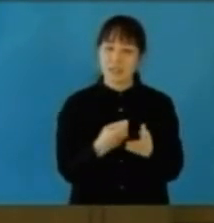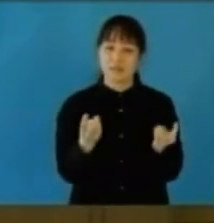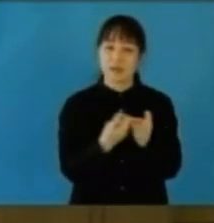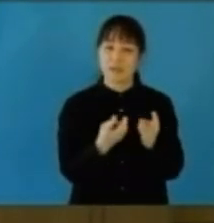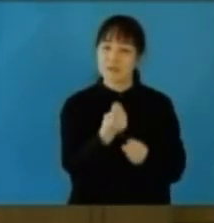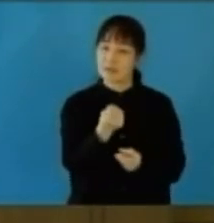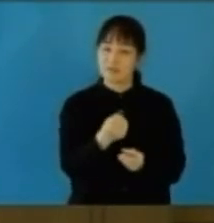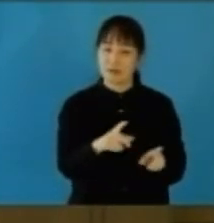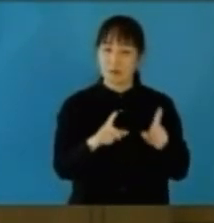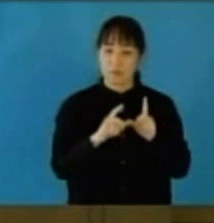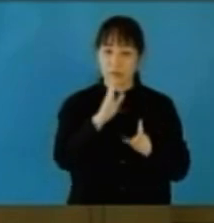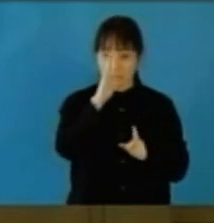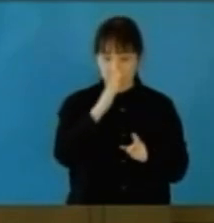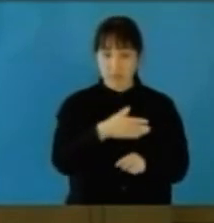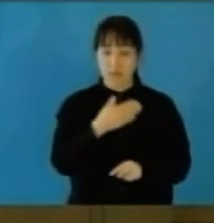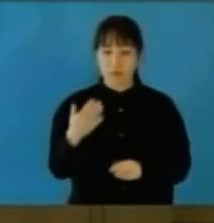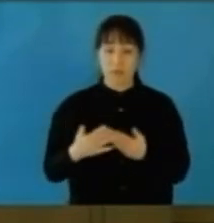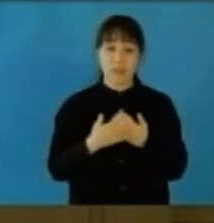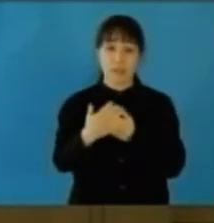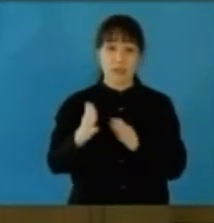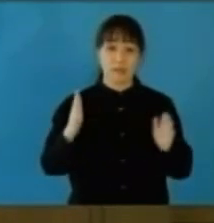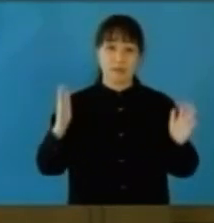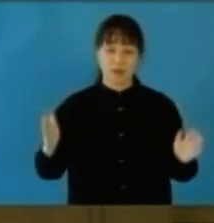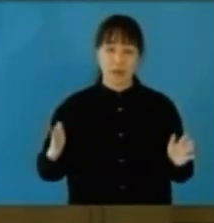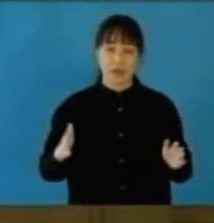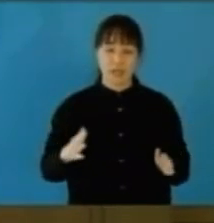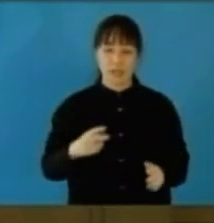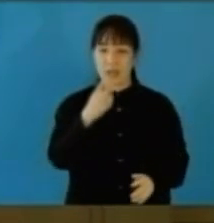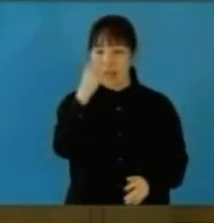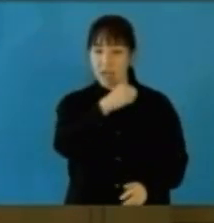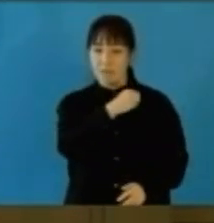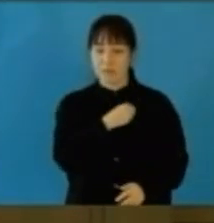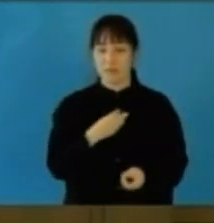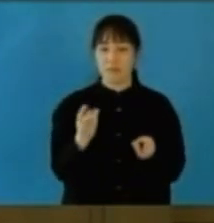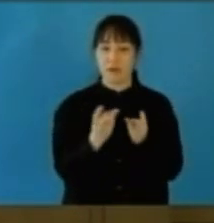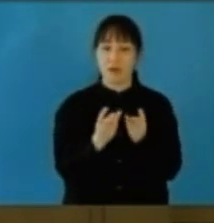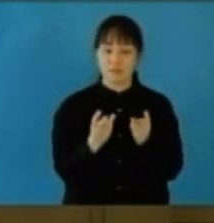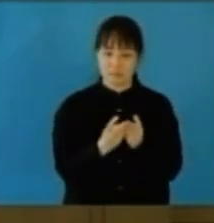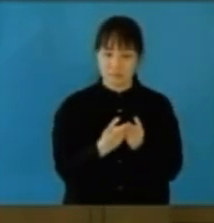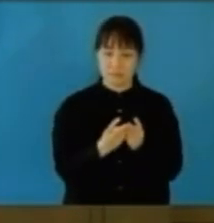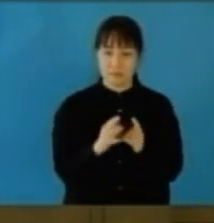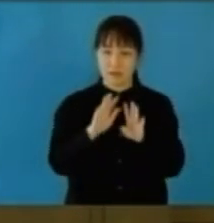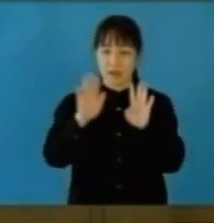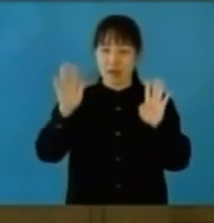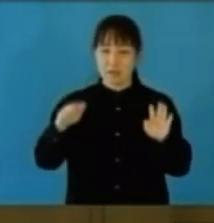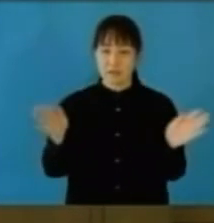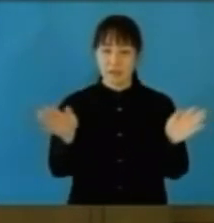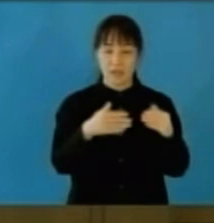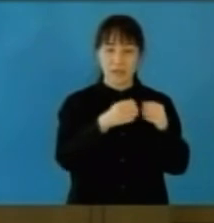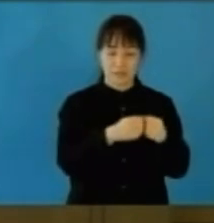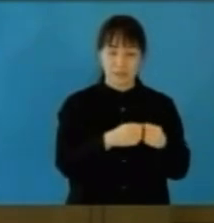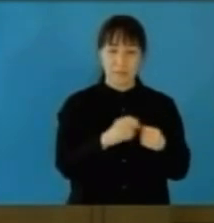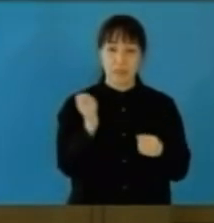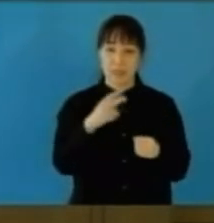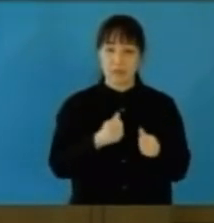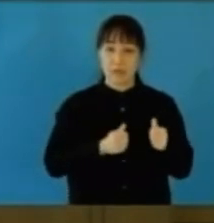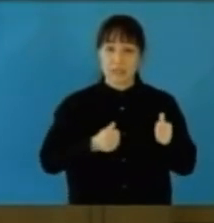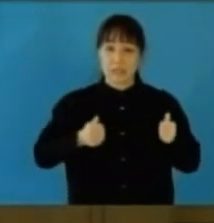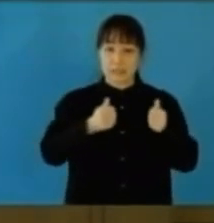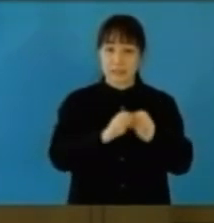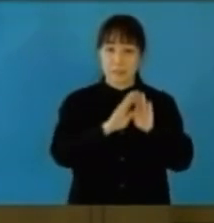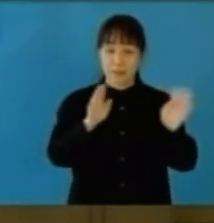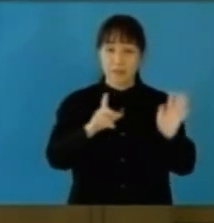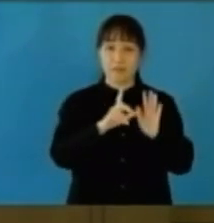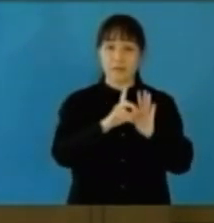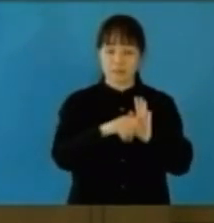答えください。次に大会期間中の警備員の確保です。開会式、閉会式はじめですね、県内各地域で試合開催される中、各会場ま